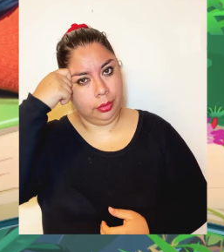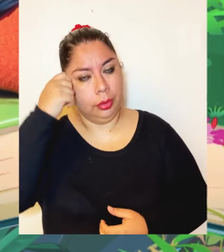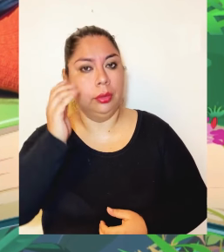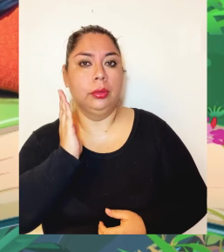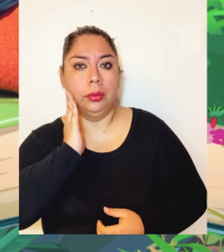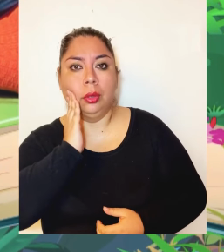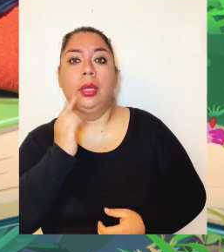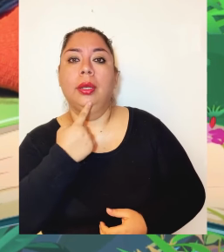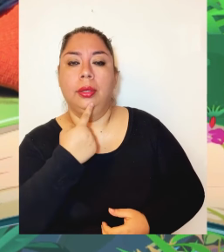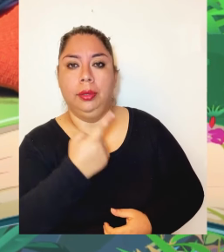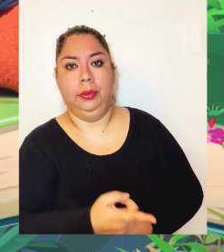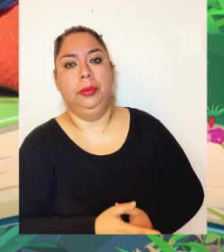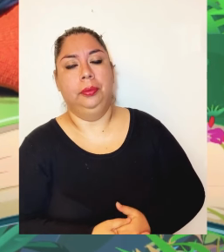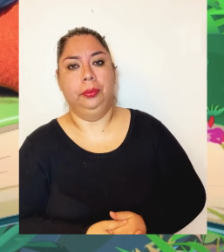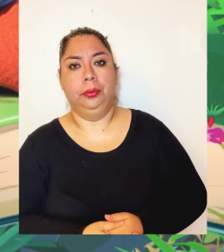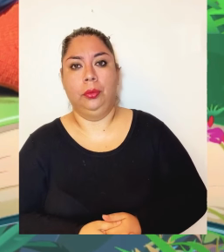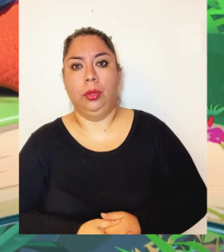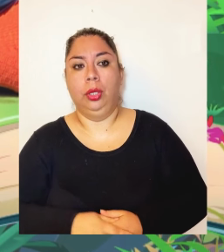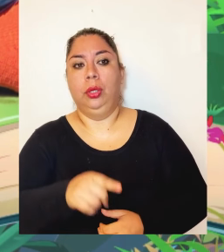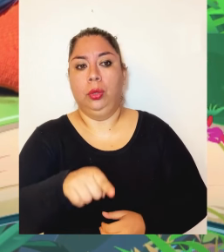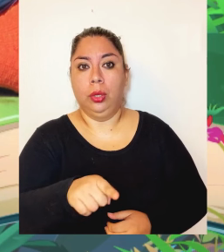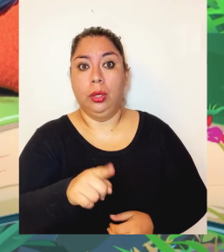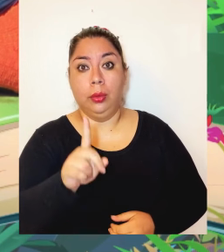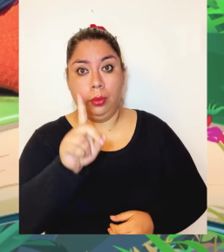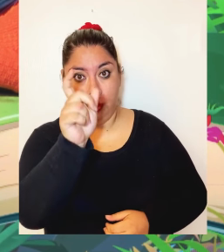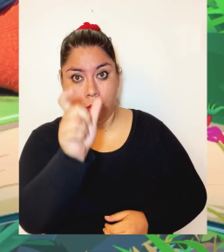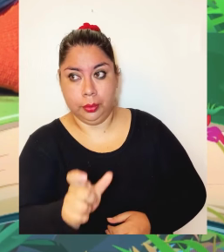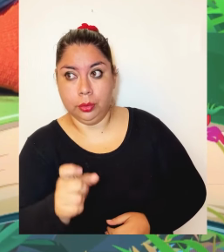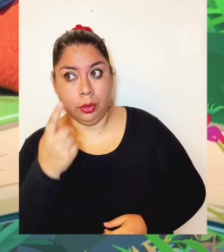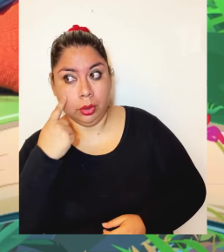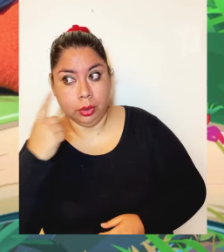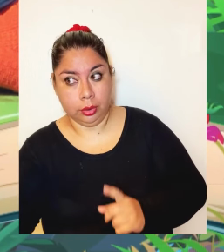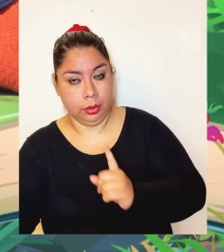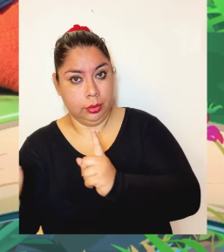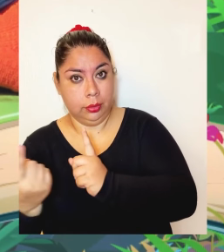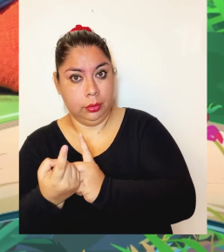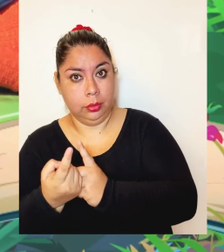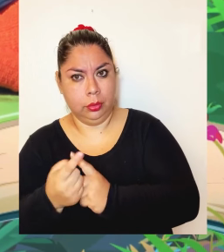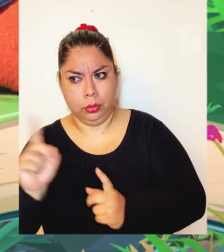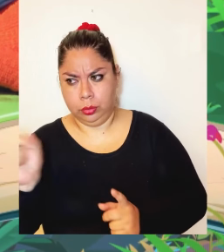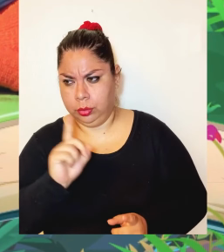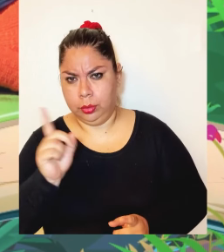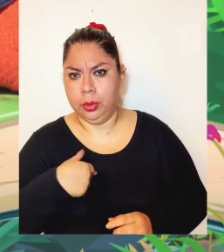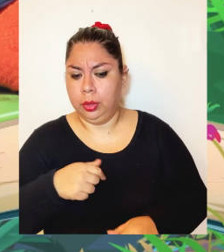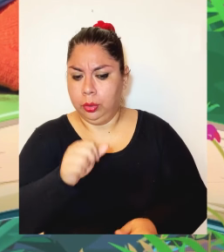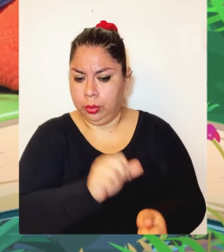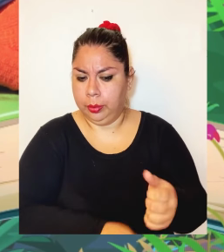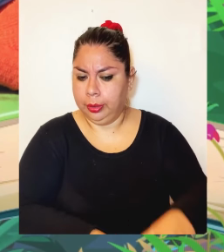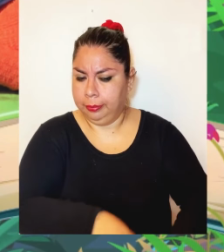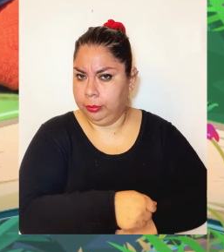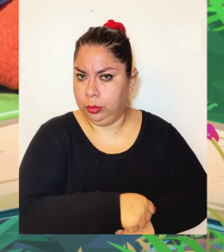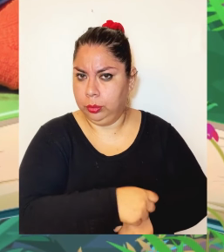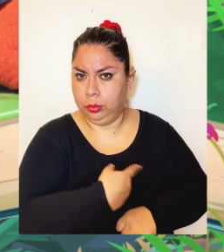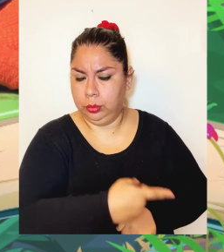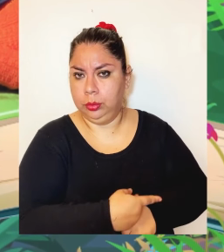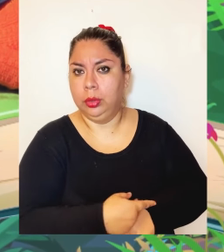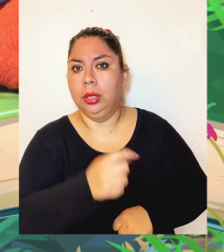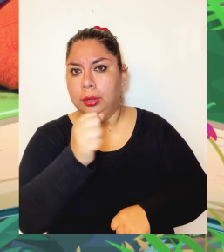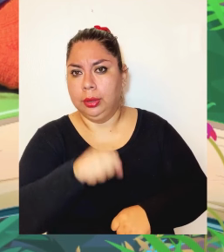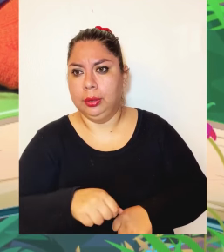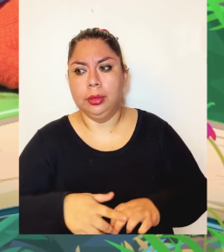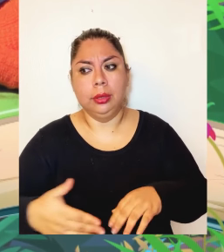chiita. Maipacha wajruna chimpasungi jinaka, ama takakunkichu. Kulkaiki manda nespa,